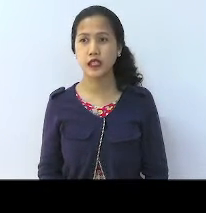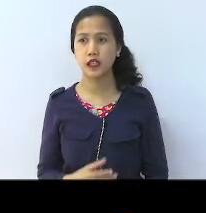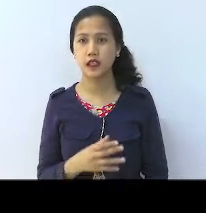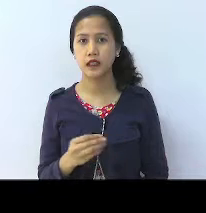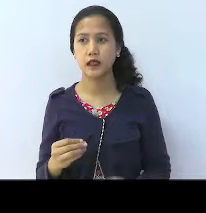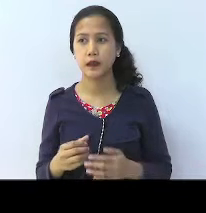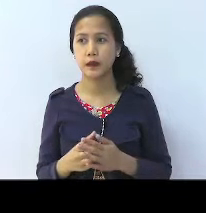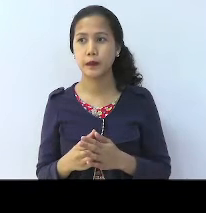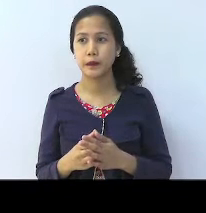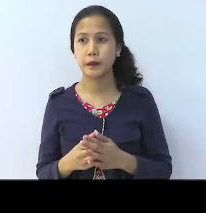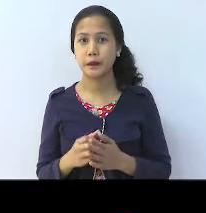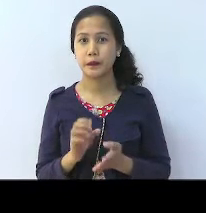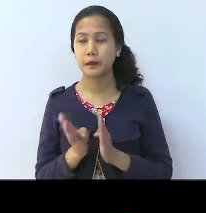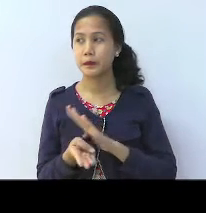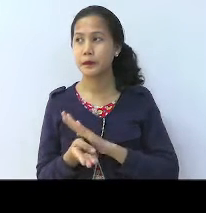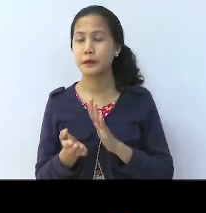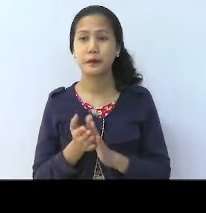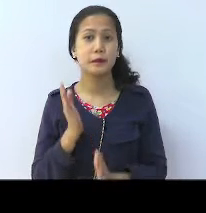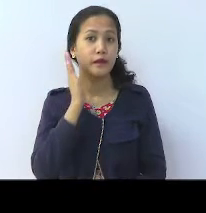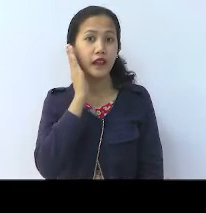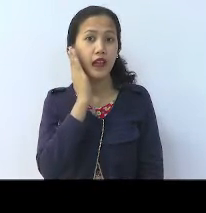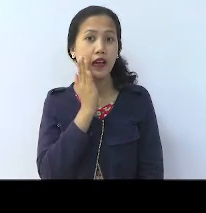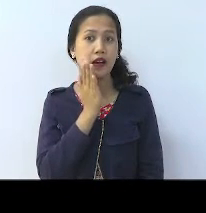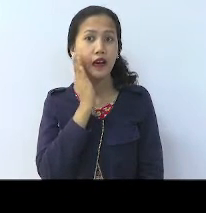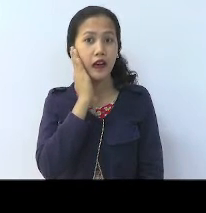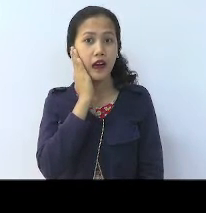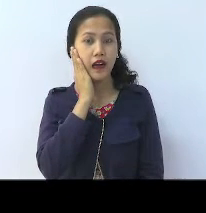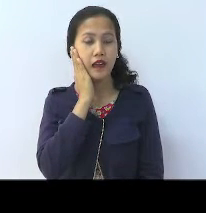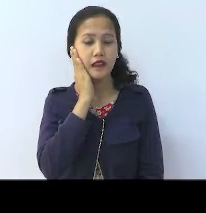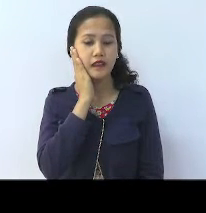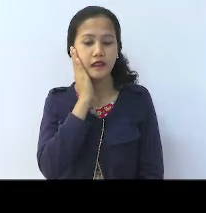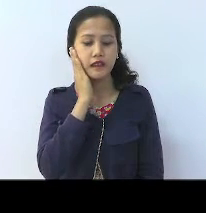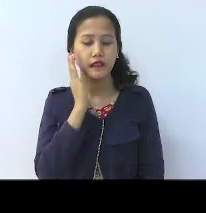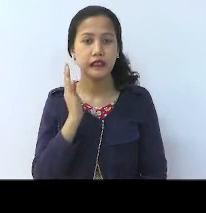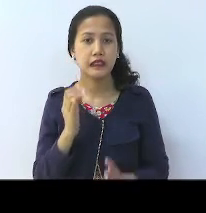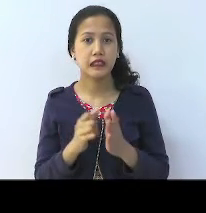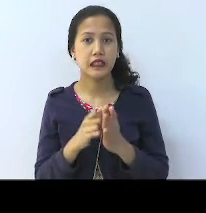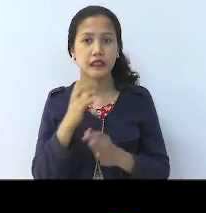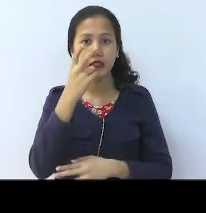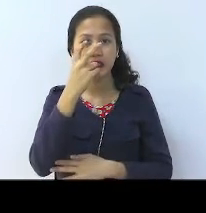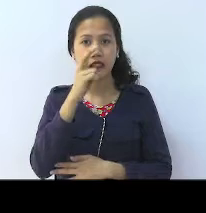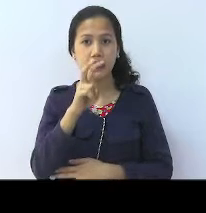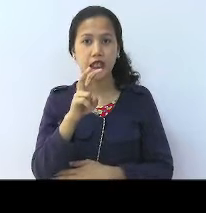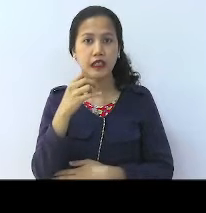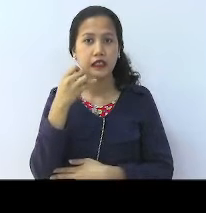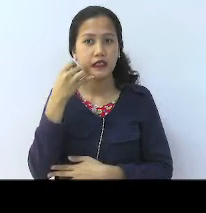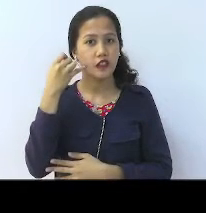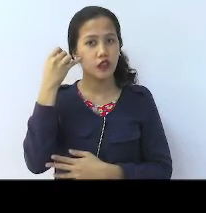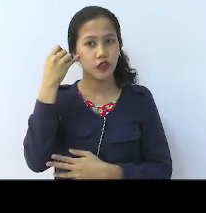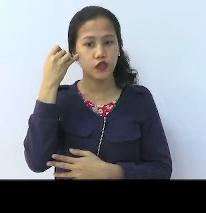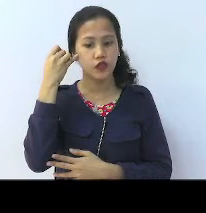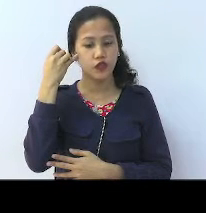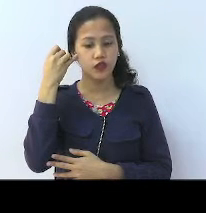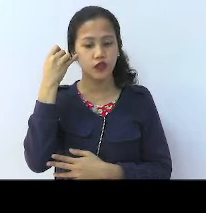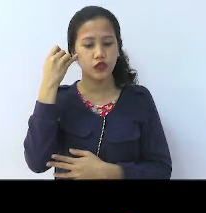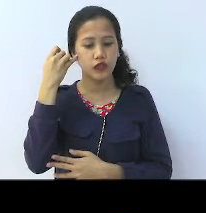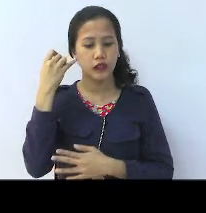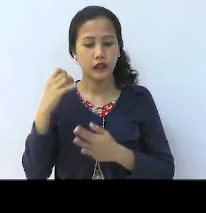intra-articular causes o yung mga sakit na galing sa joint, number one po na cause dito ay ang kondisyon na kung